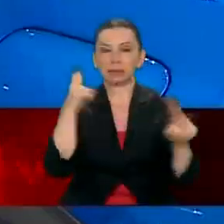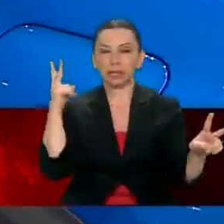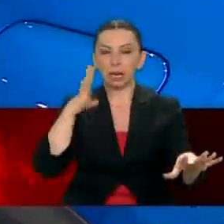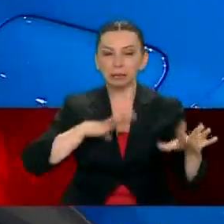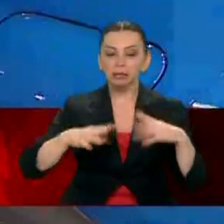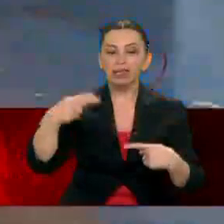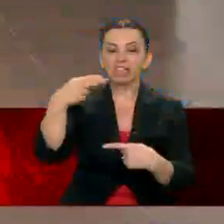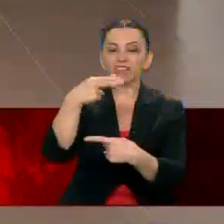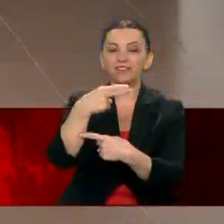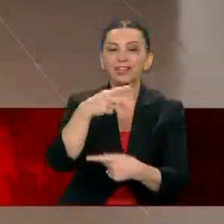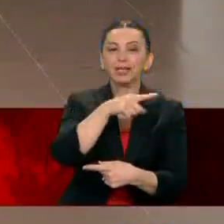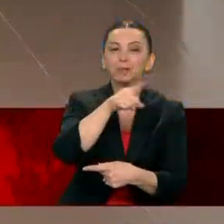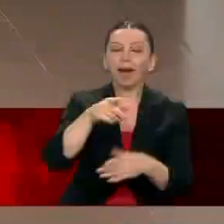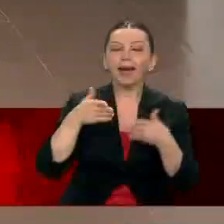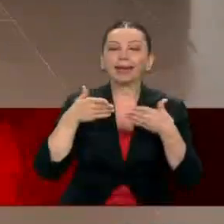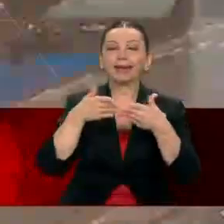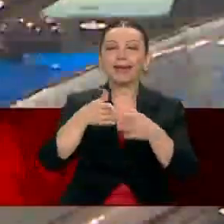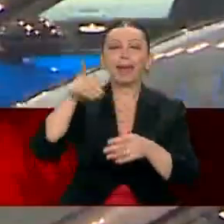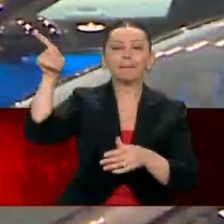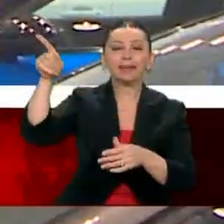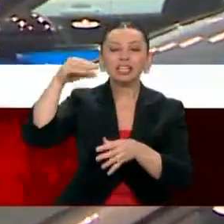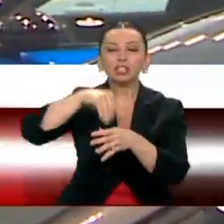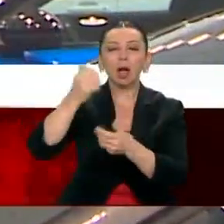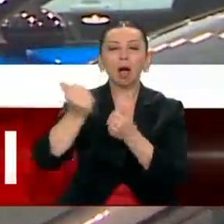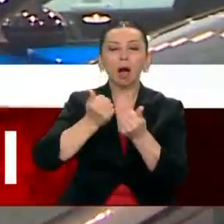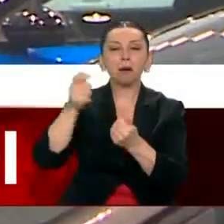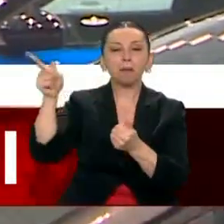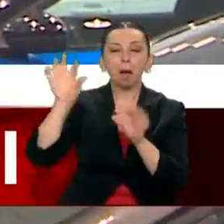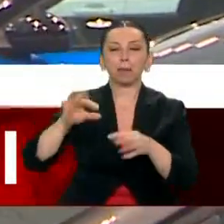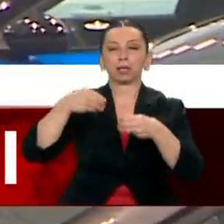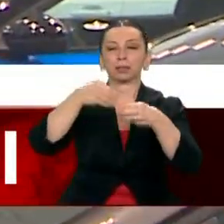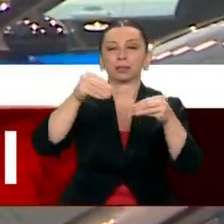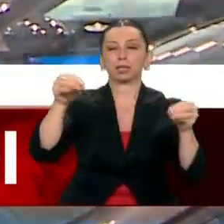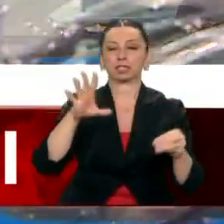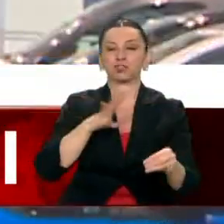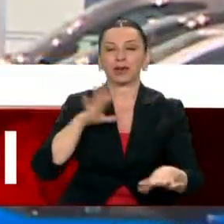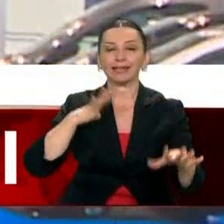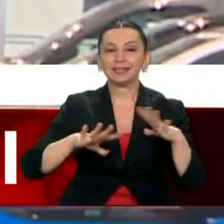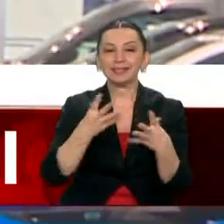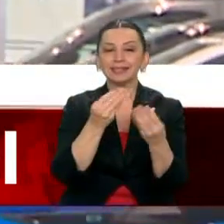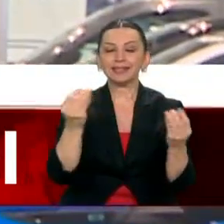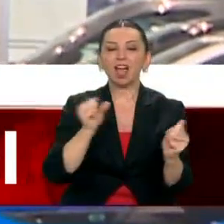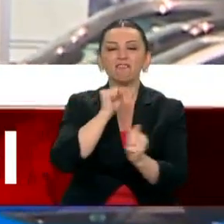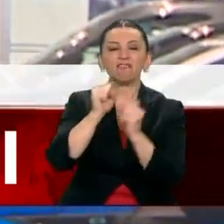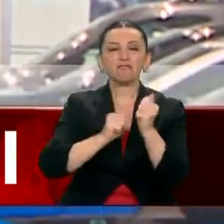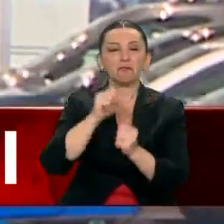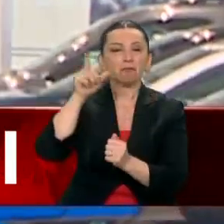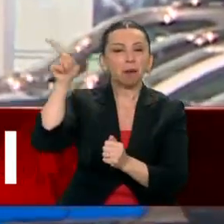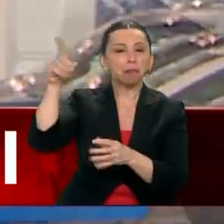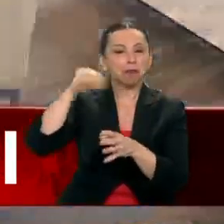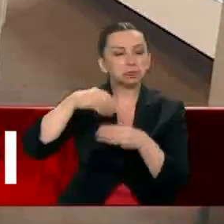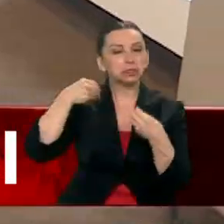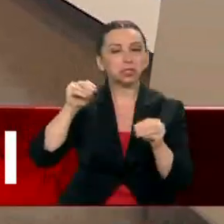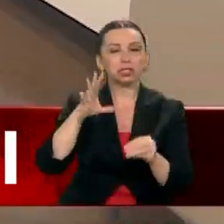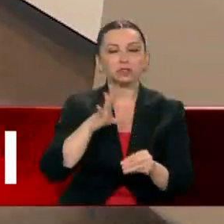bayiler de gemideki otomobilleri satış listesine ekledi. Gemiden bile satış gerçekleştiriyoruz. Talep çok fazla. Evet, fabrikadan bile satış yapmaya